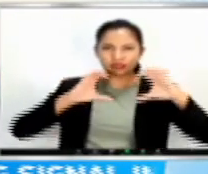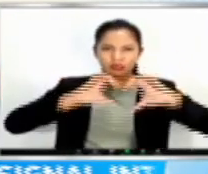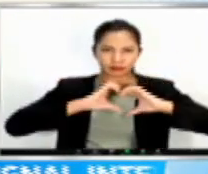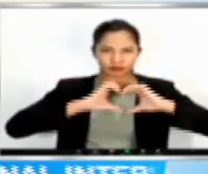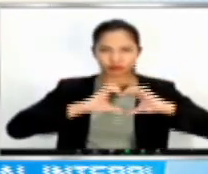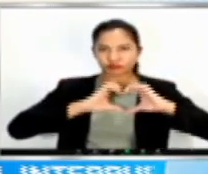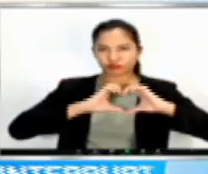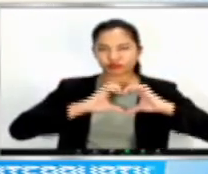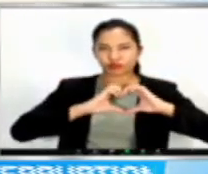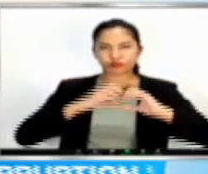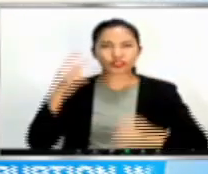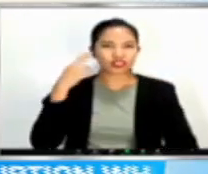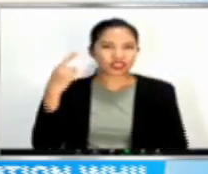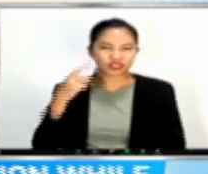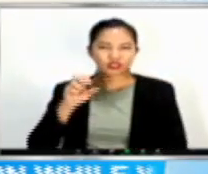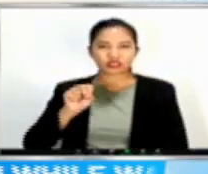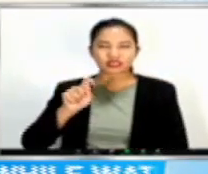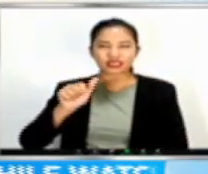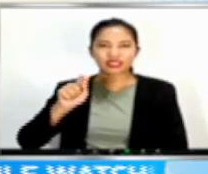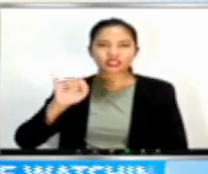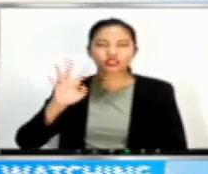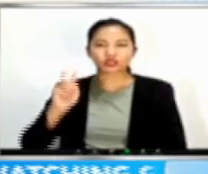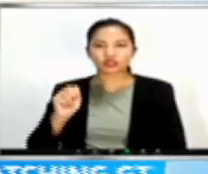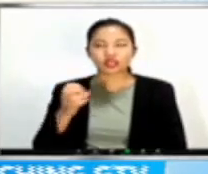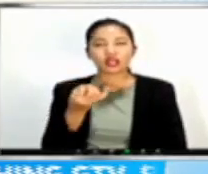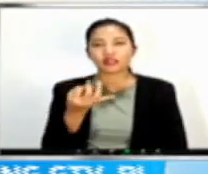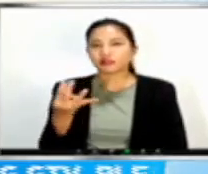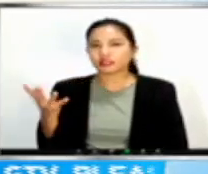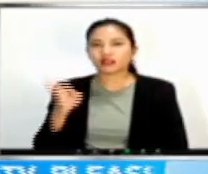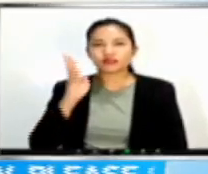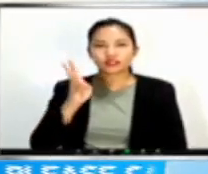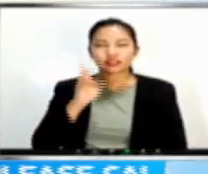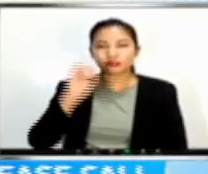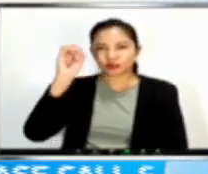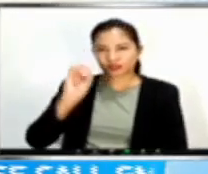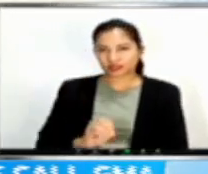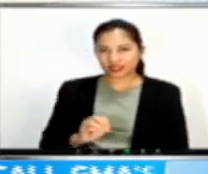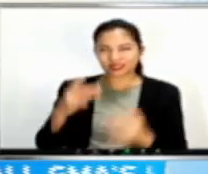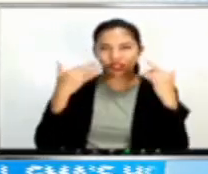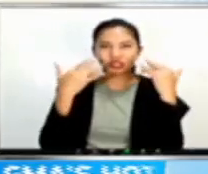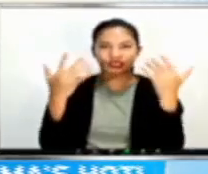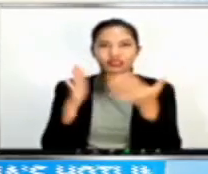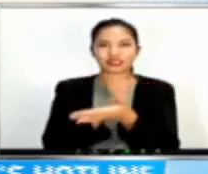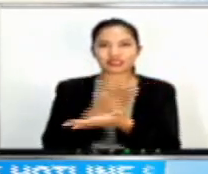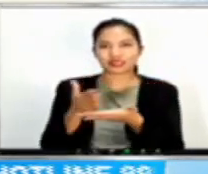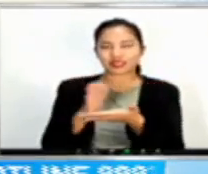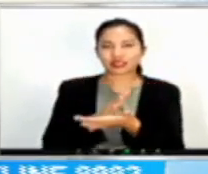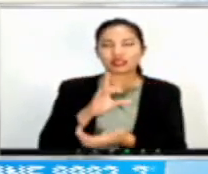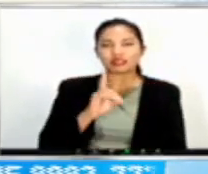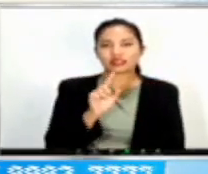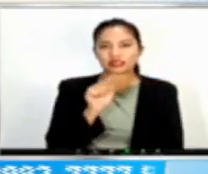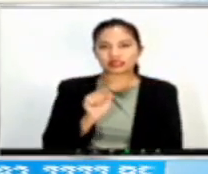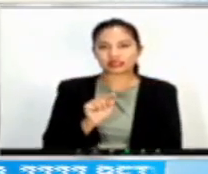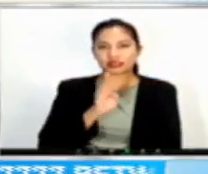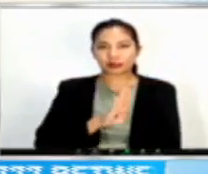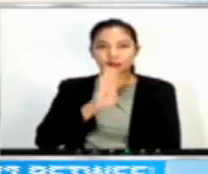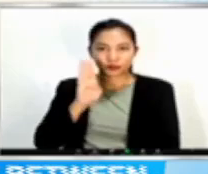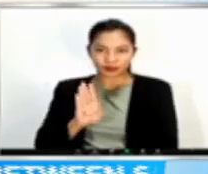nitong Abril, nakakuha ng 40% total day audience share ang Super Radio DZDD. Lamang yan